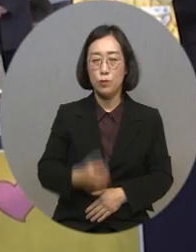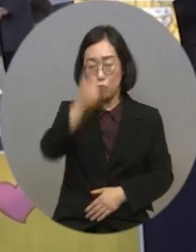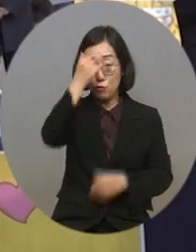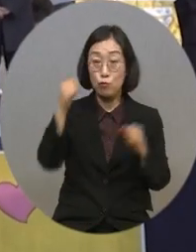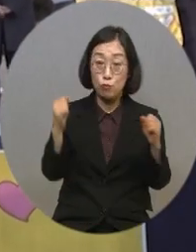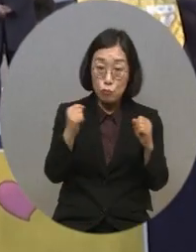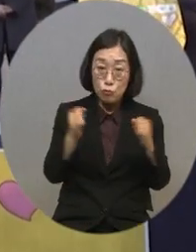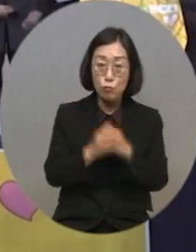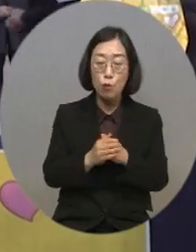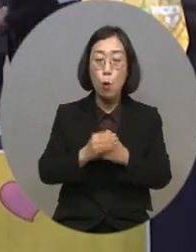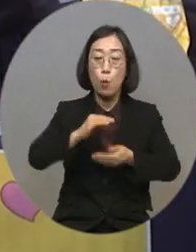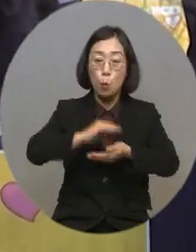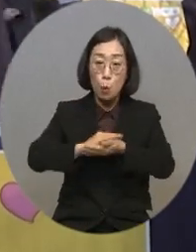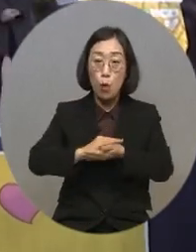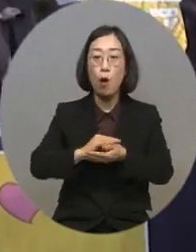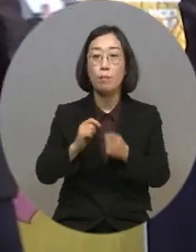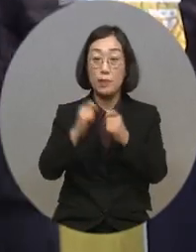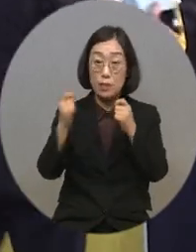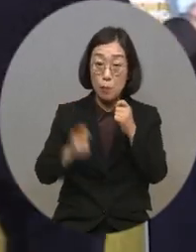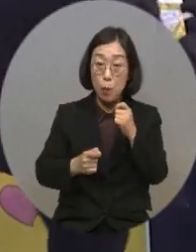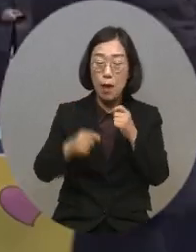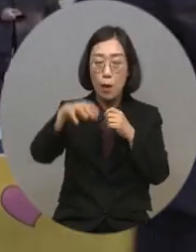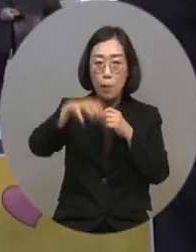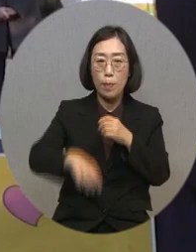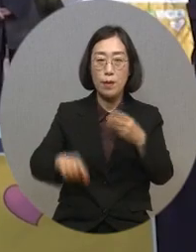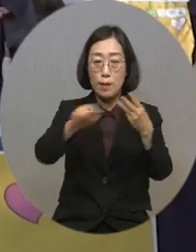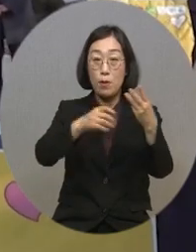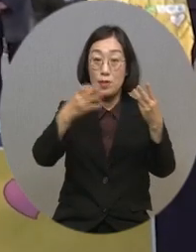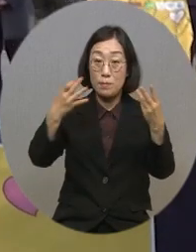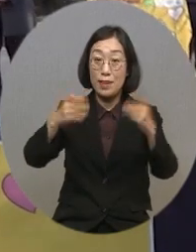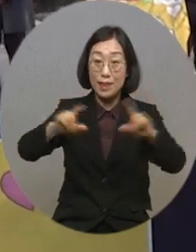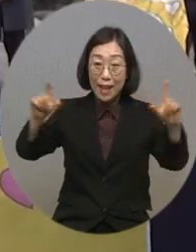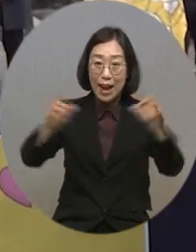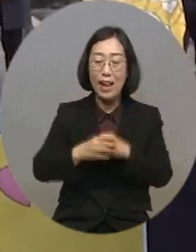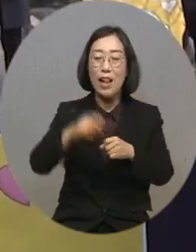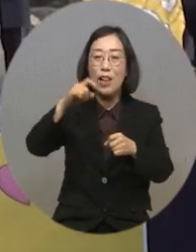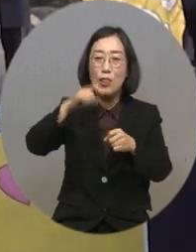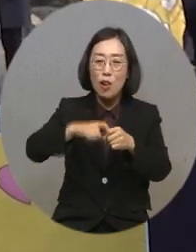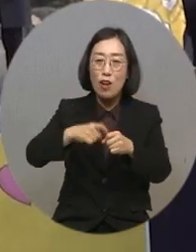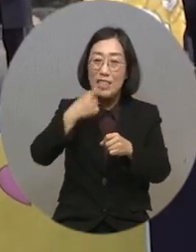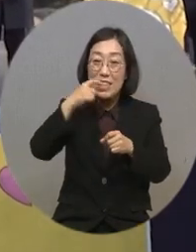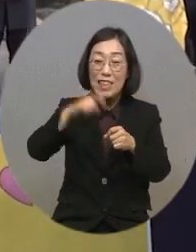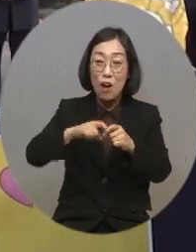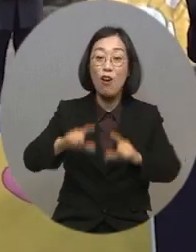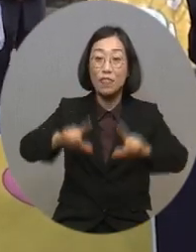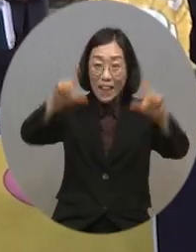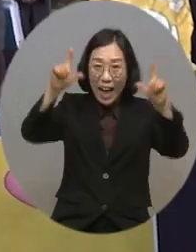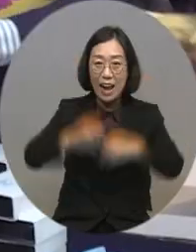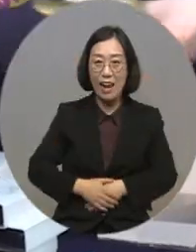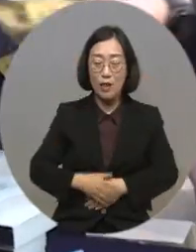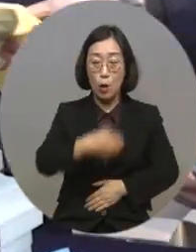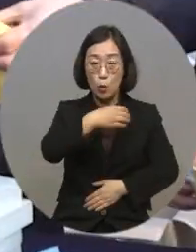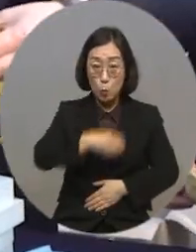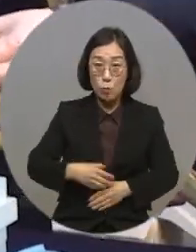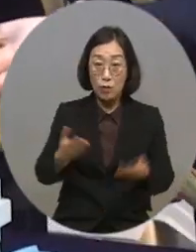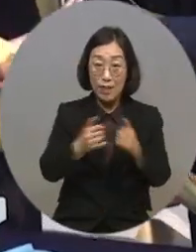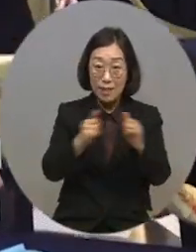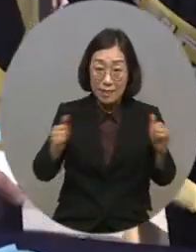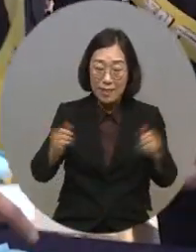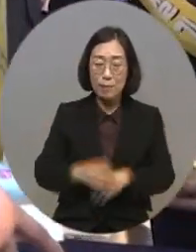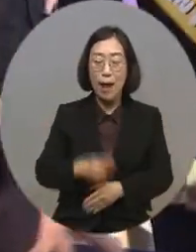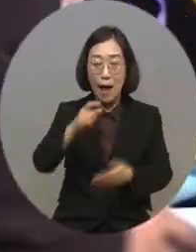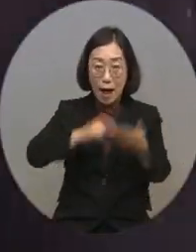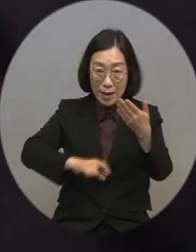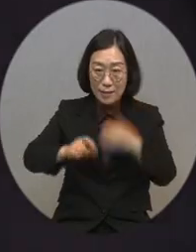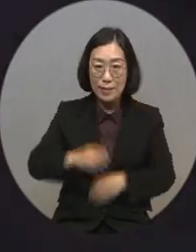충청북도와 농협 충북지역본부는 3월 14일 백설기 데이 행사로 출근길 도청 직원을 대상으로 쌀